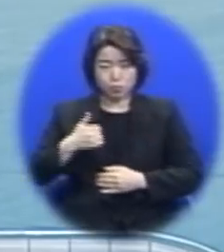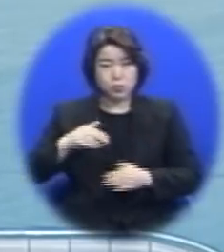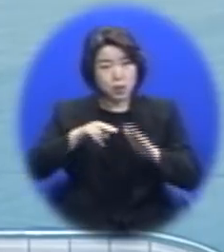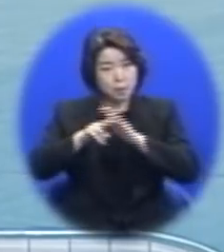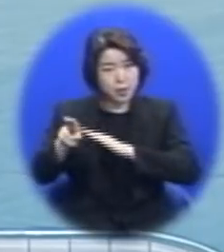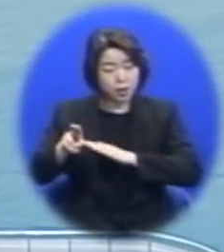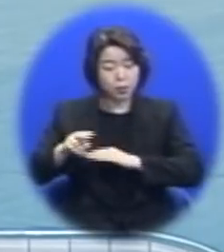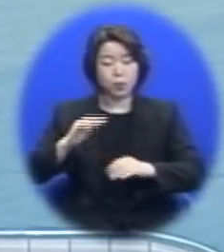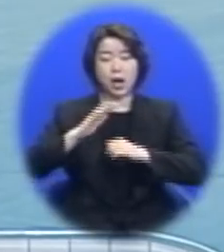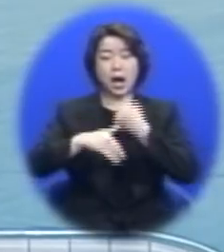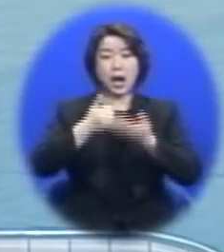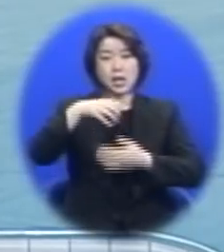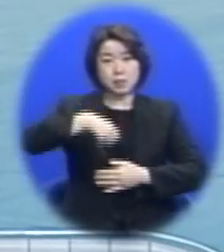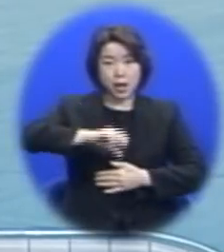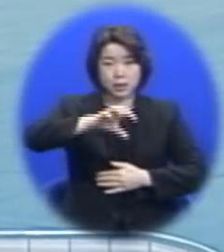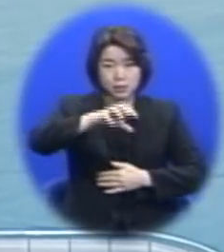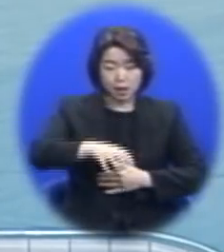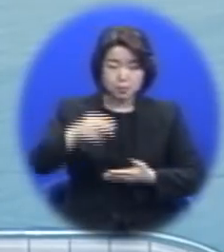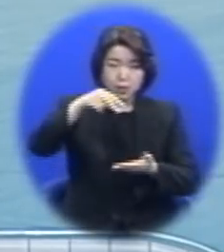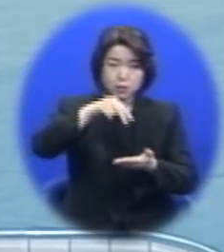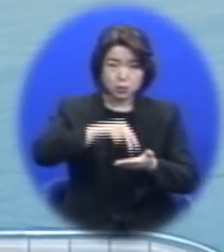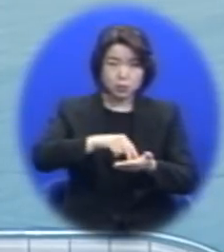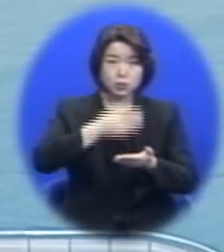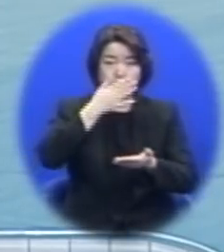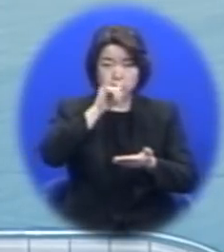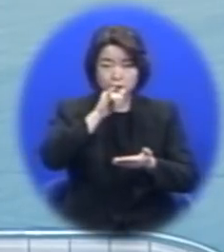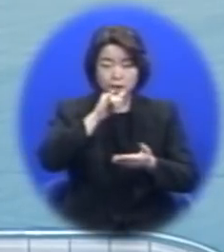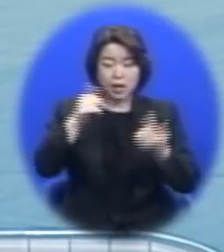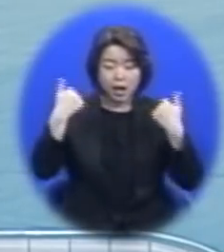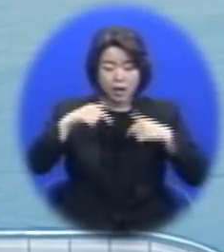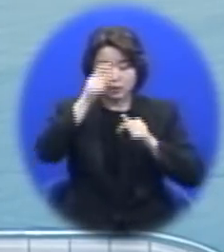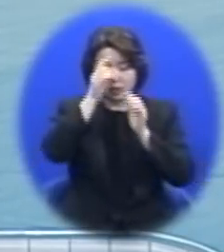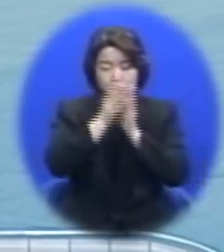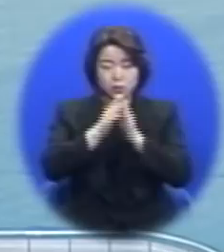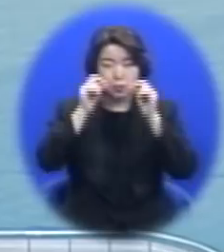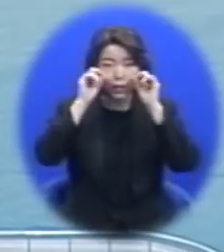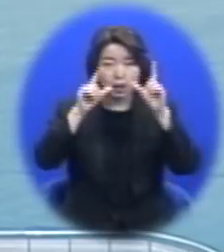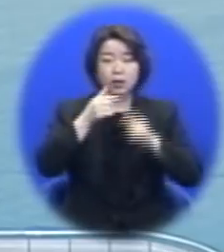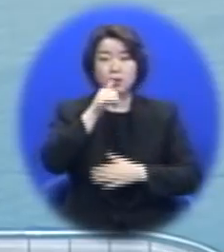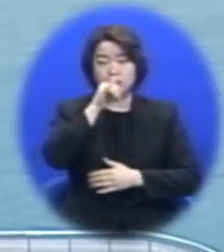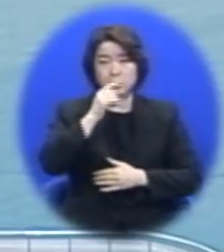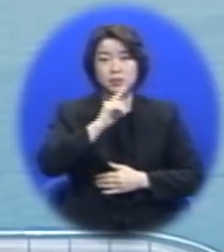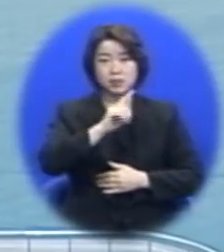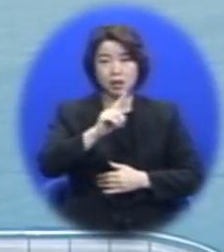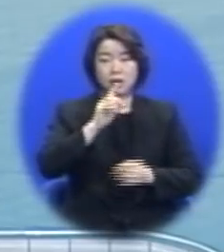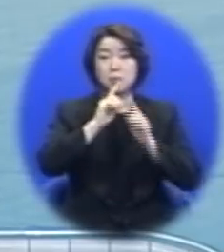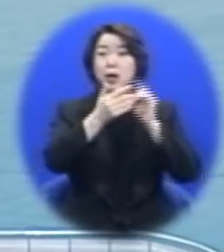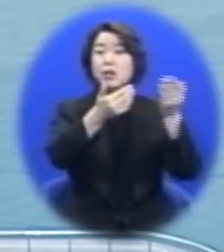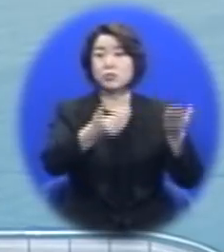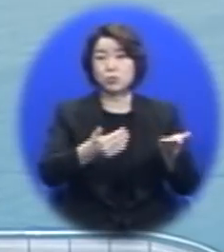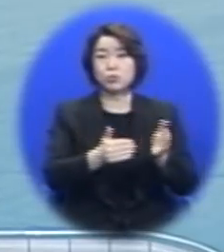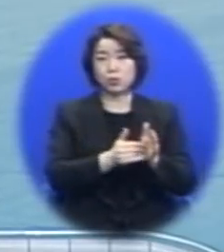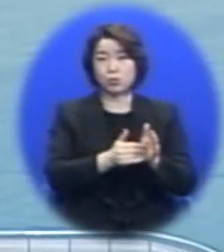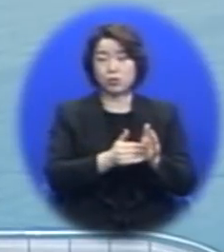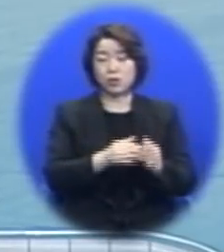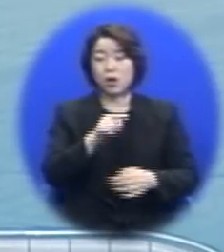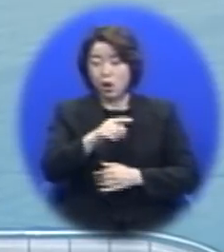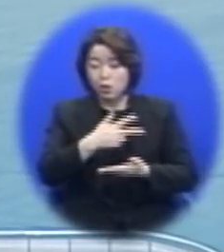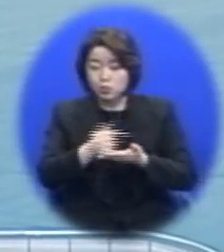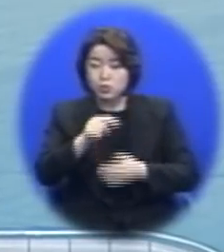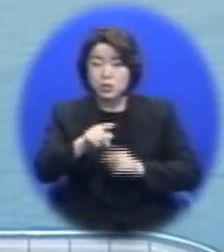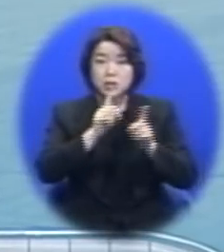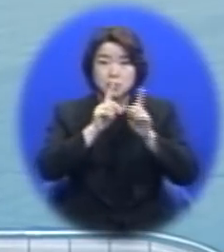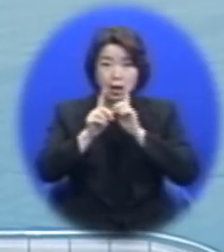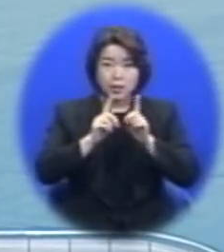앞에 서도록 항상 기도하며 깨어 있으라 하시니라. 여러분, 이 주님의 이 말씀을